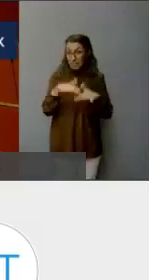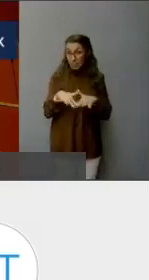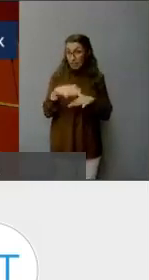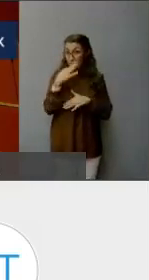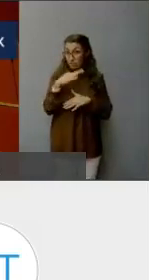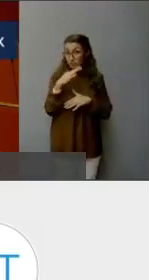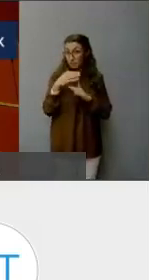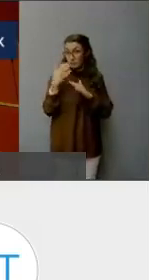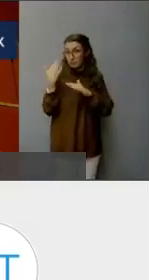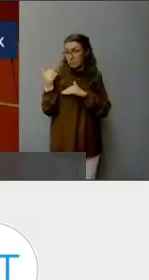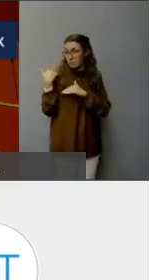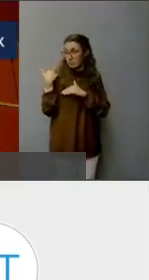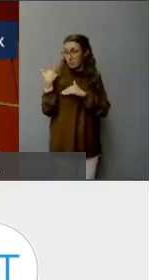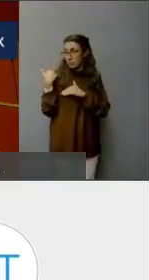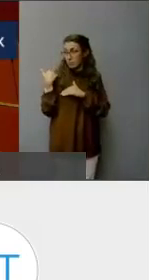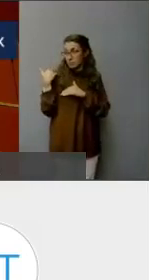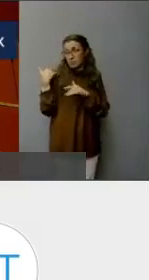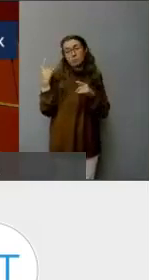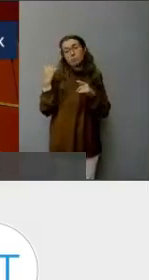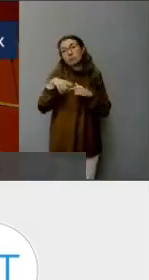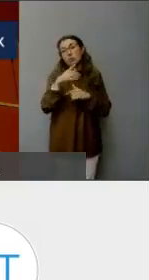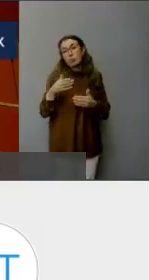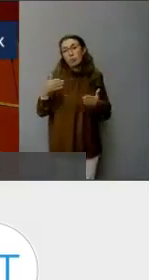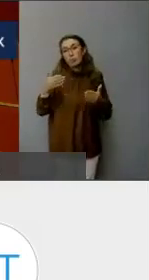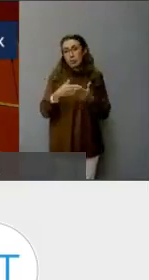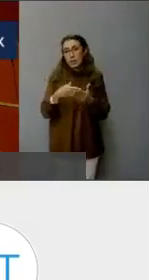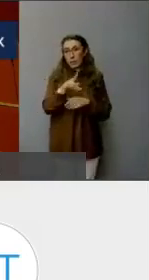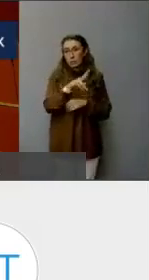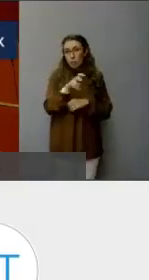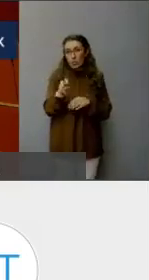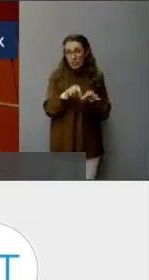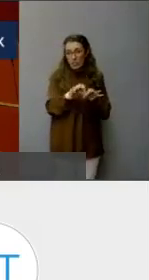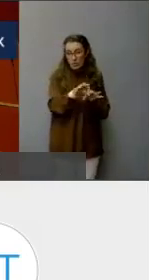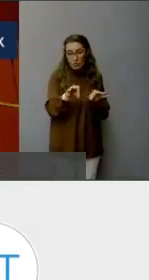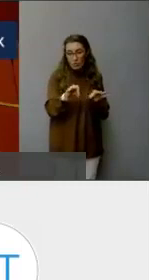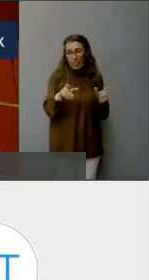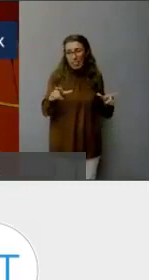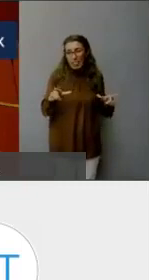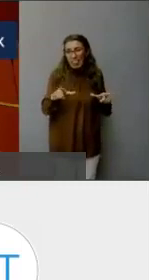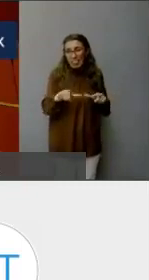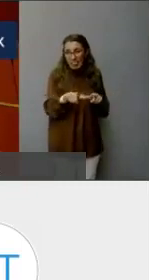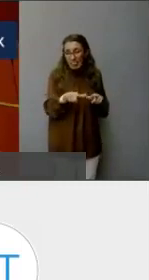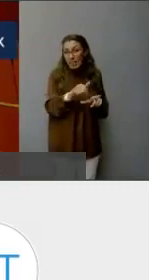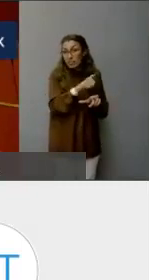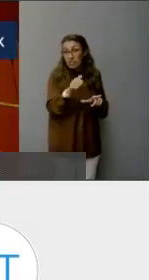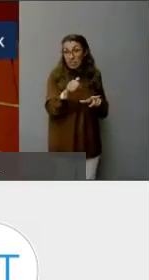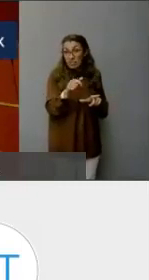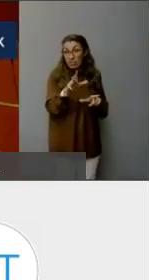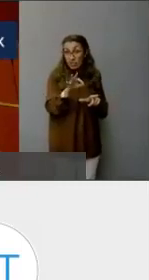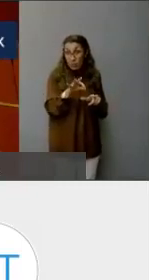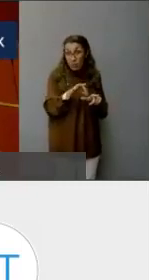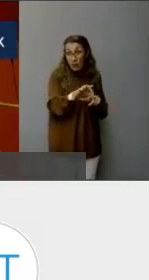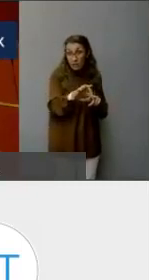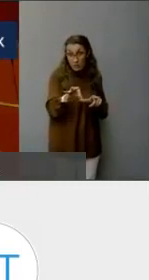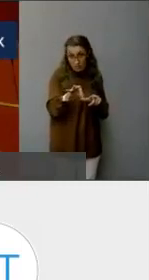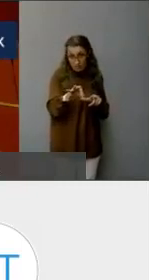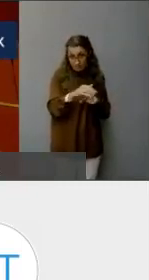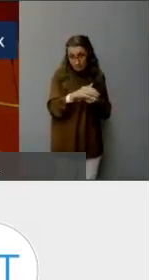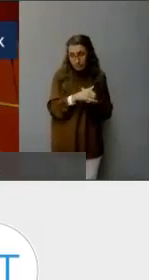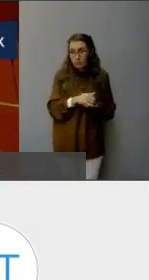proponiamo di diminuire i 220 arrivare fino a 150 metri quadri per fare delle villette più piccole